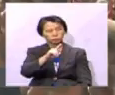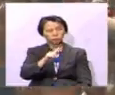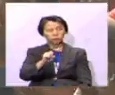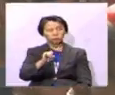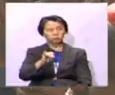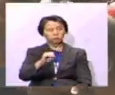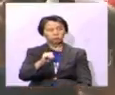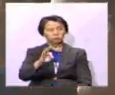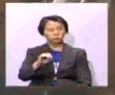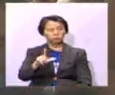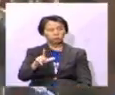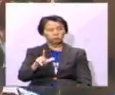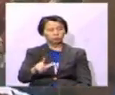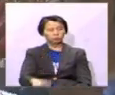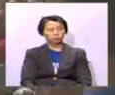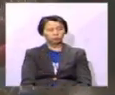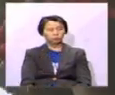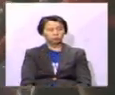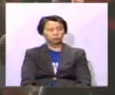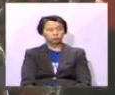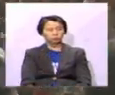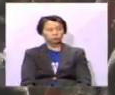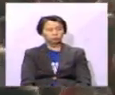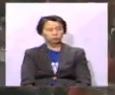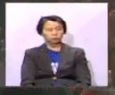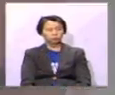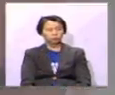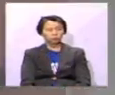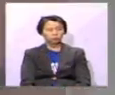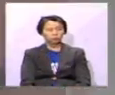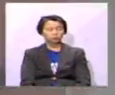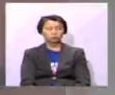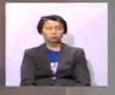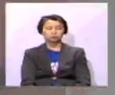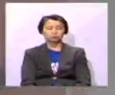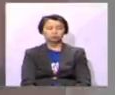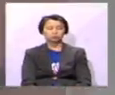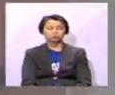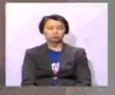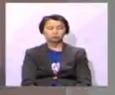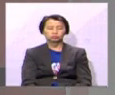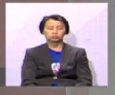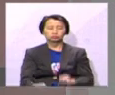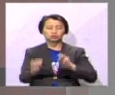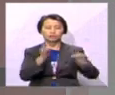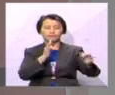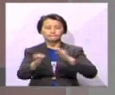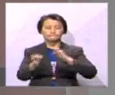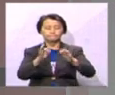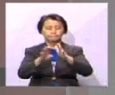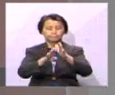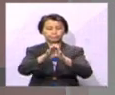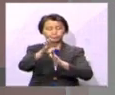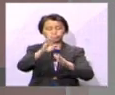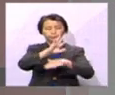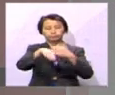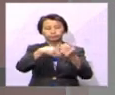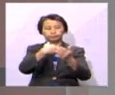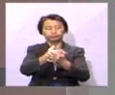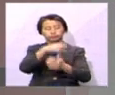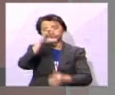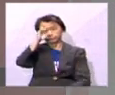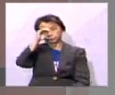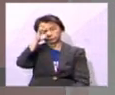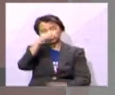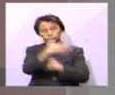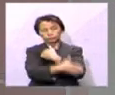Idris. Mengulas mengenai prestasi keseluruhan skuad lelaki